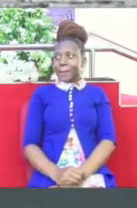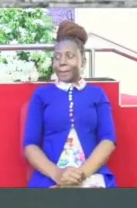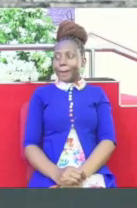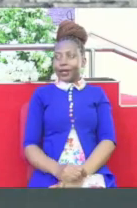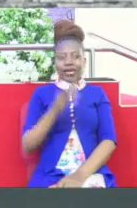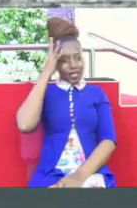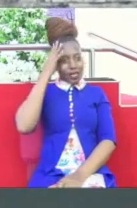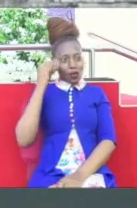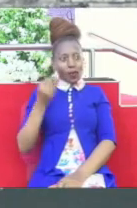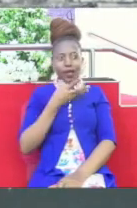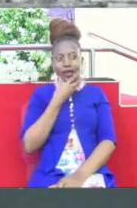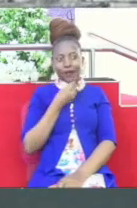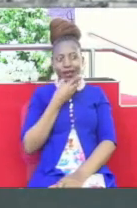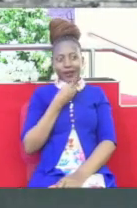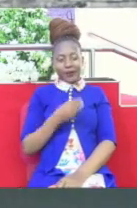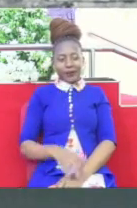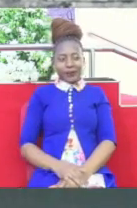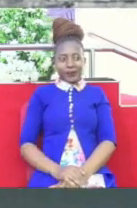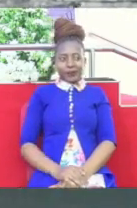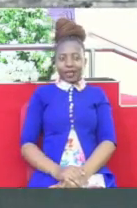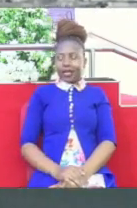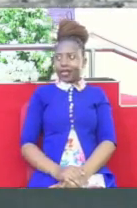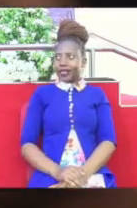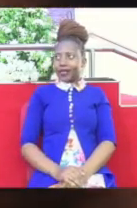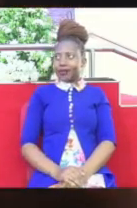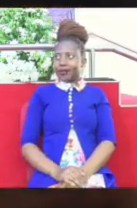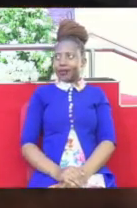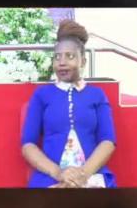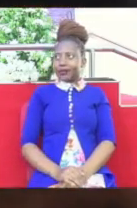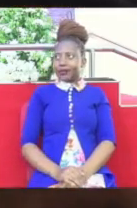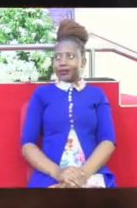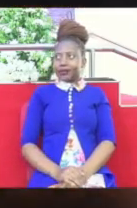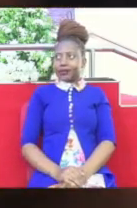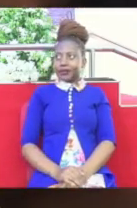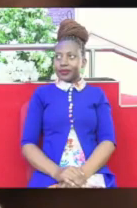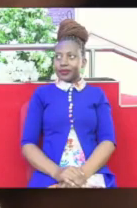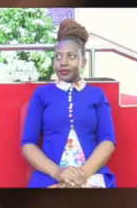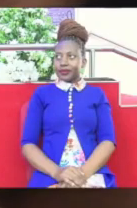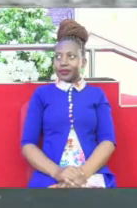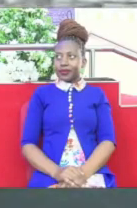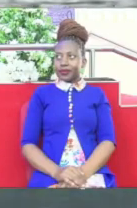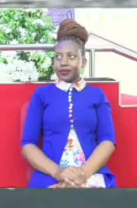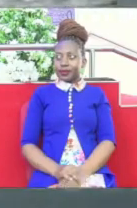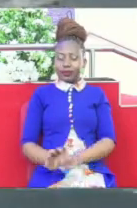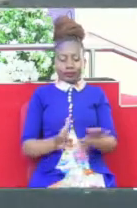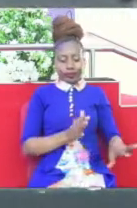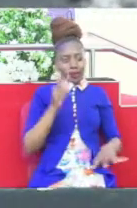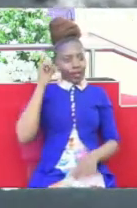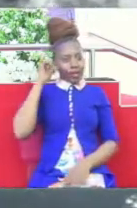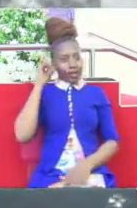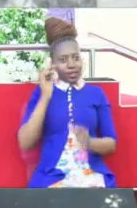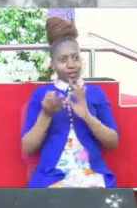Somali. Somali. Yeah. And listen, if you're a Kikuyu businessman, kama wewe ni Mkikuyu